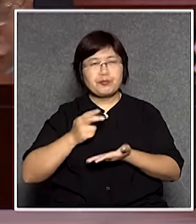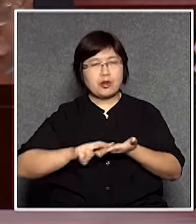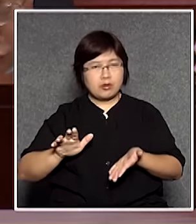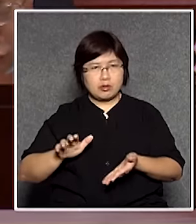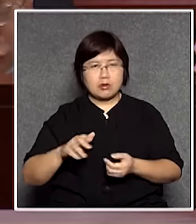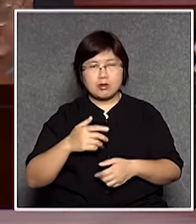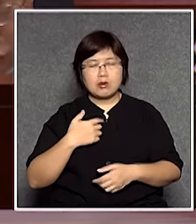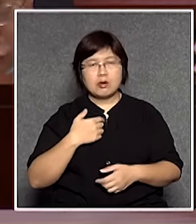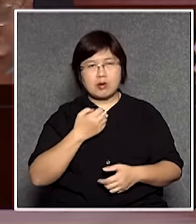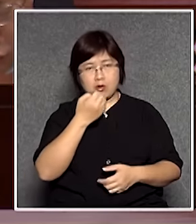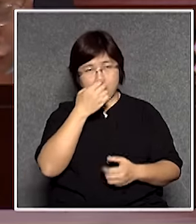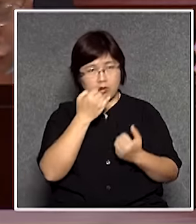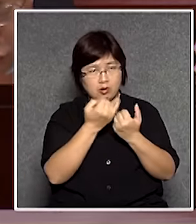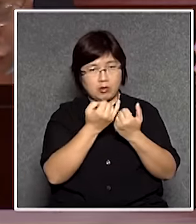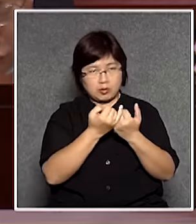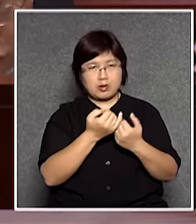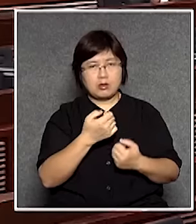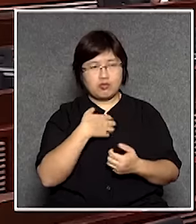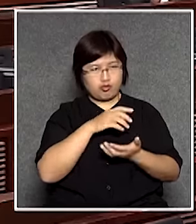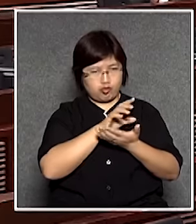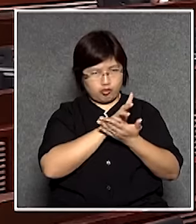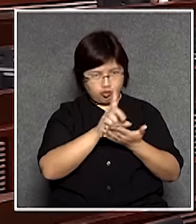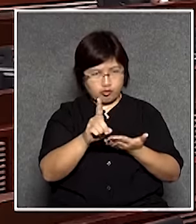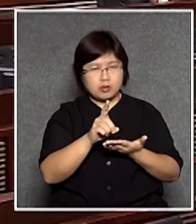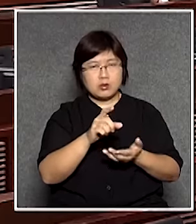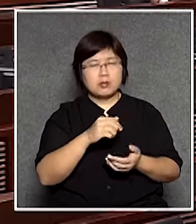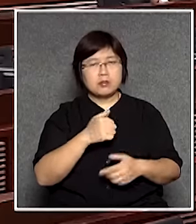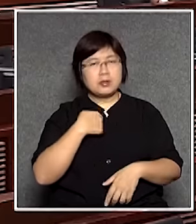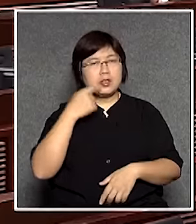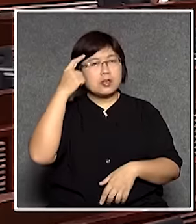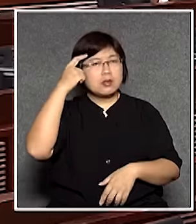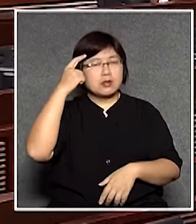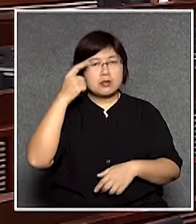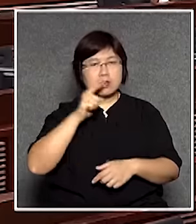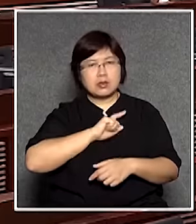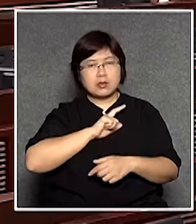哋香港嘅學生，我哋嘅專業人士，亦都知道自己係非常之有競爭力嘅。